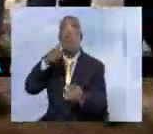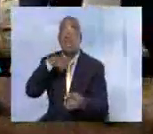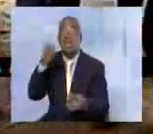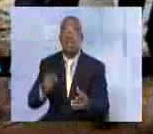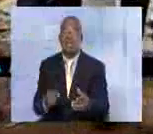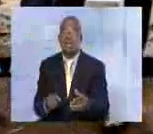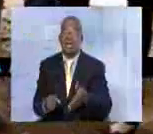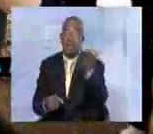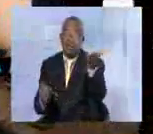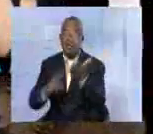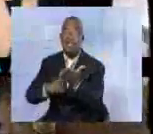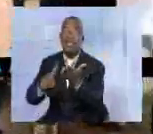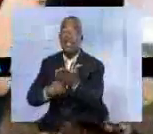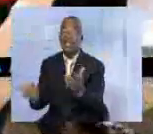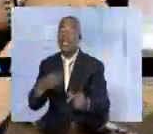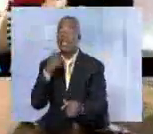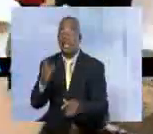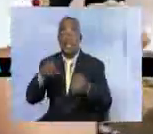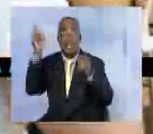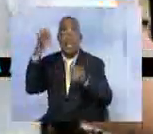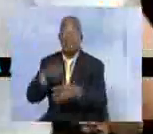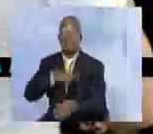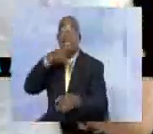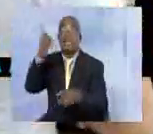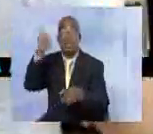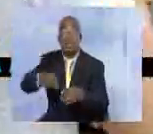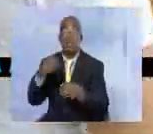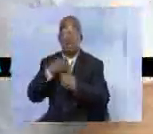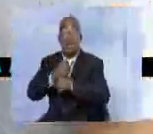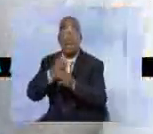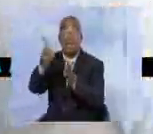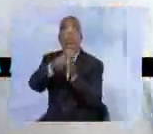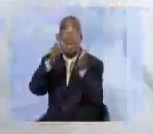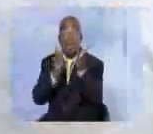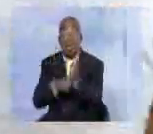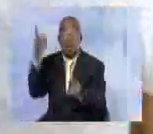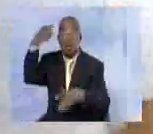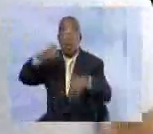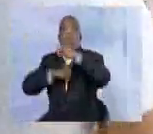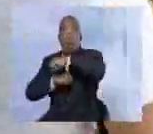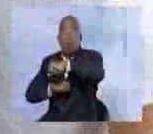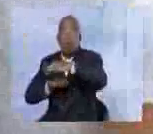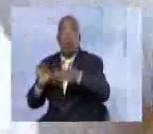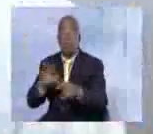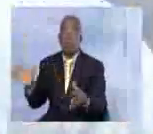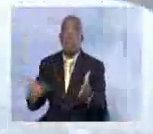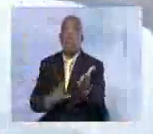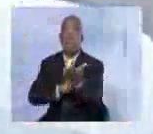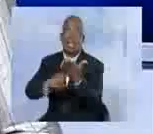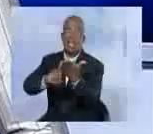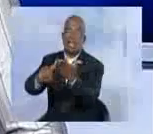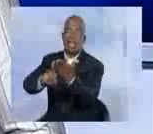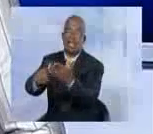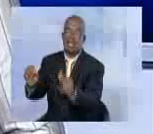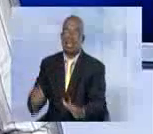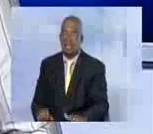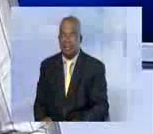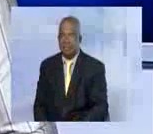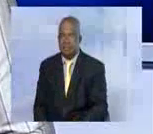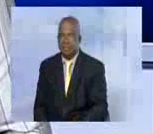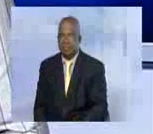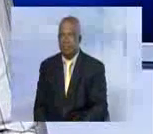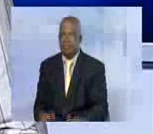guinéen pour qu'il légifère enfin pour les protéger, pour aider à leur insertion sociale. Retour